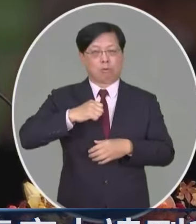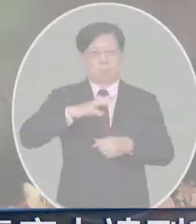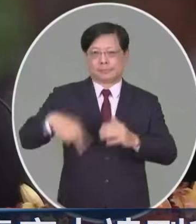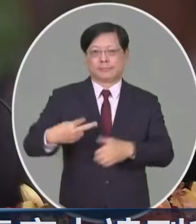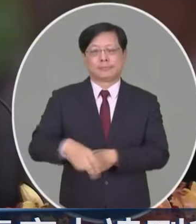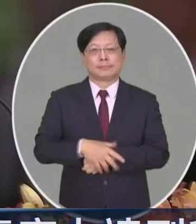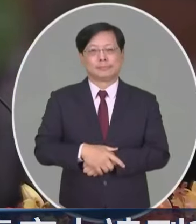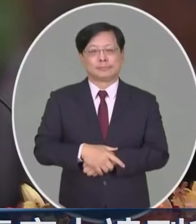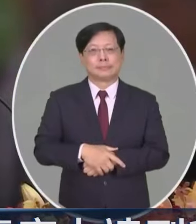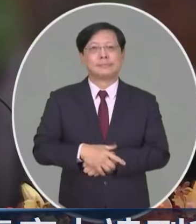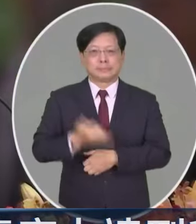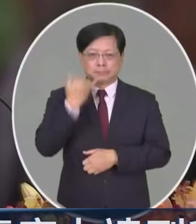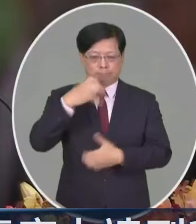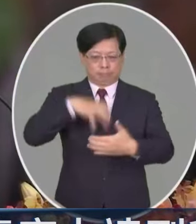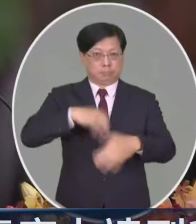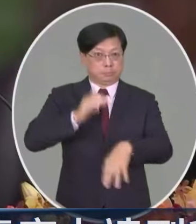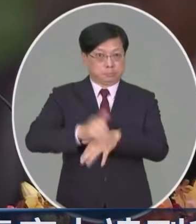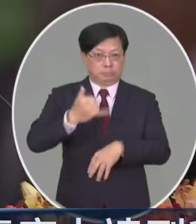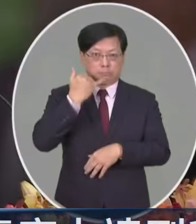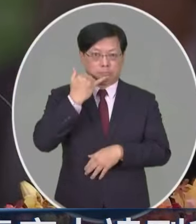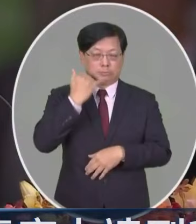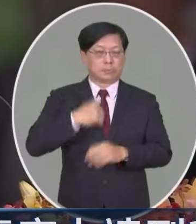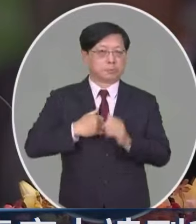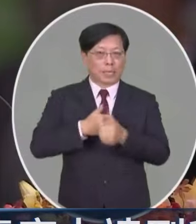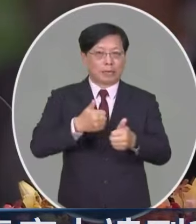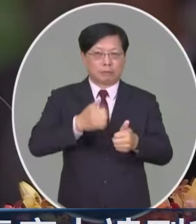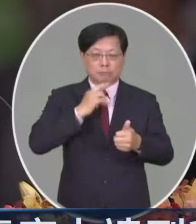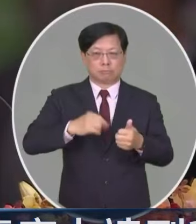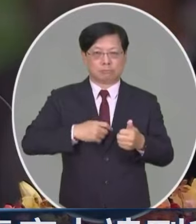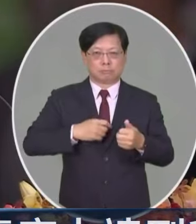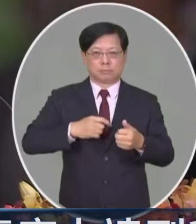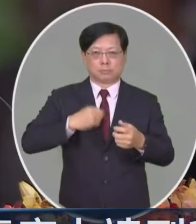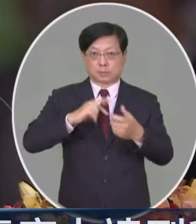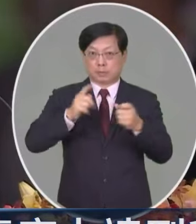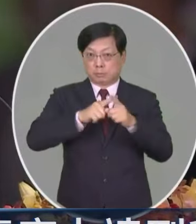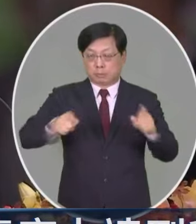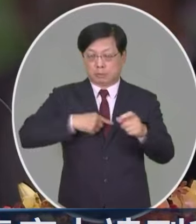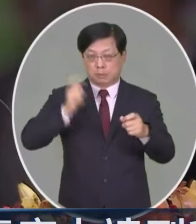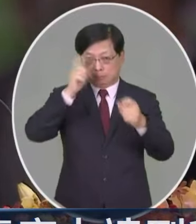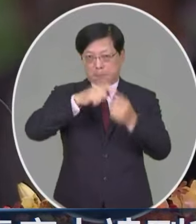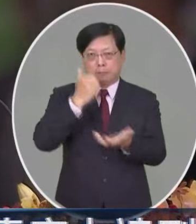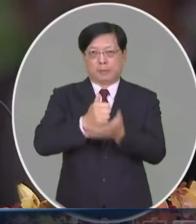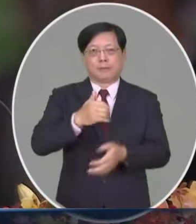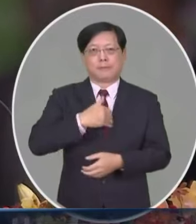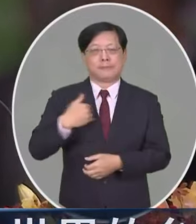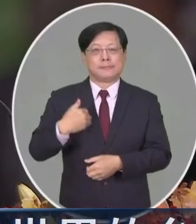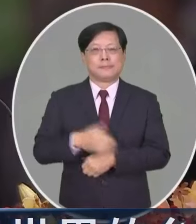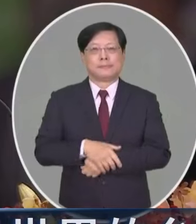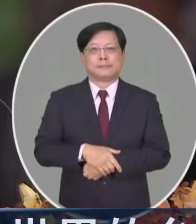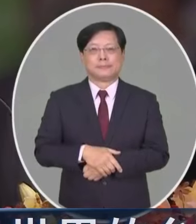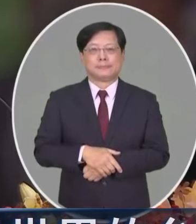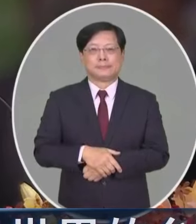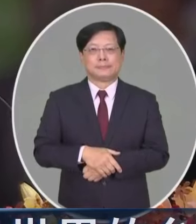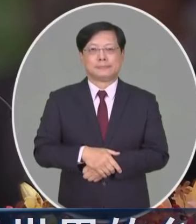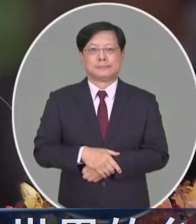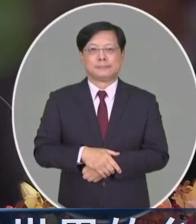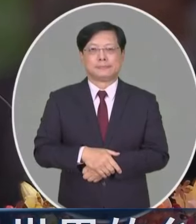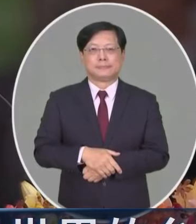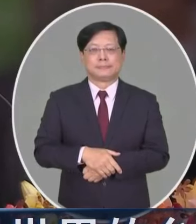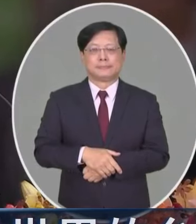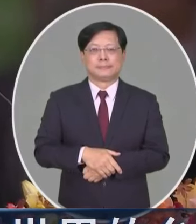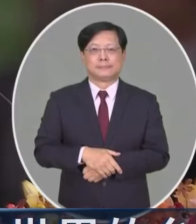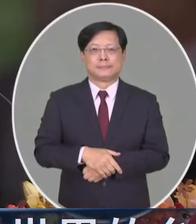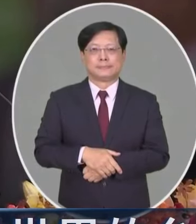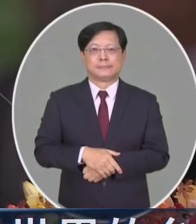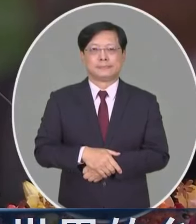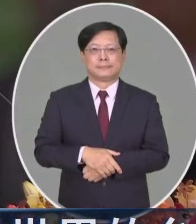消失，靠实力达到和平的目标。 身处第一岛链战略关键，对抗威权最前线，